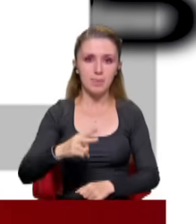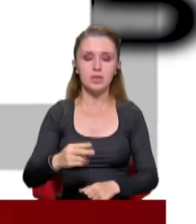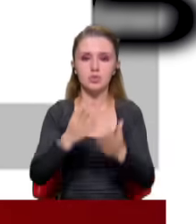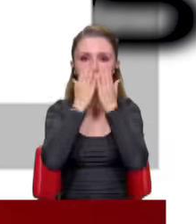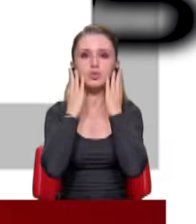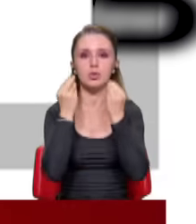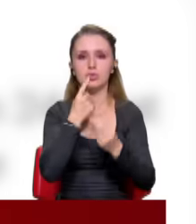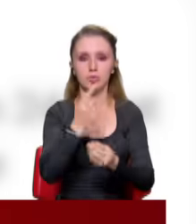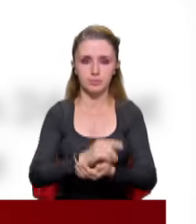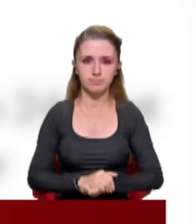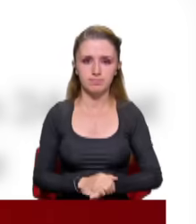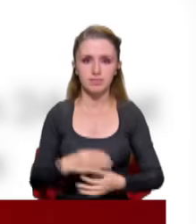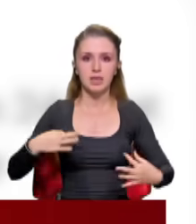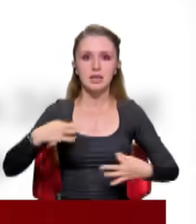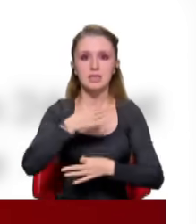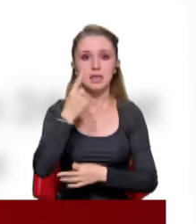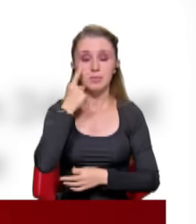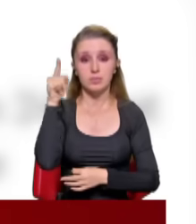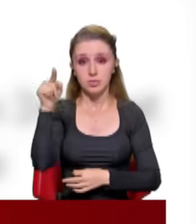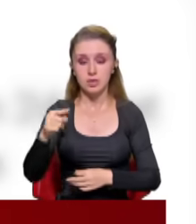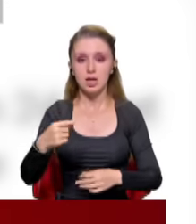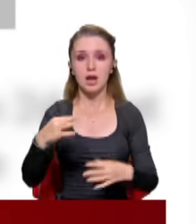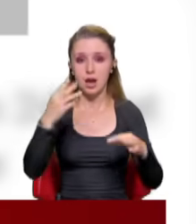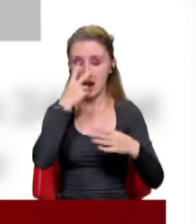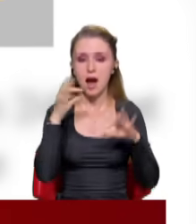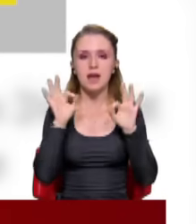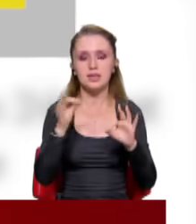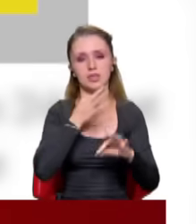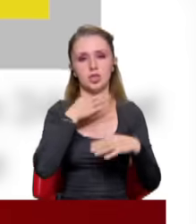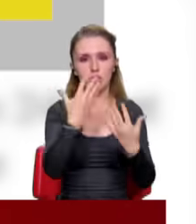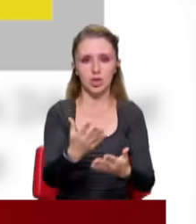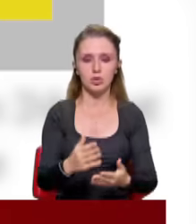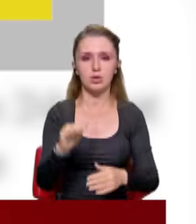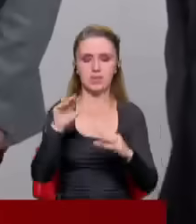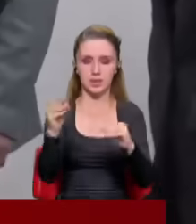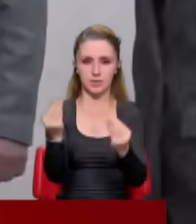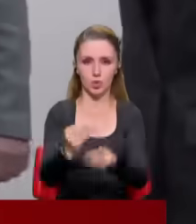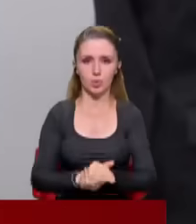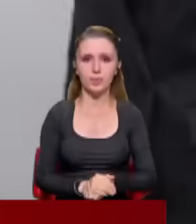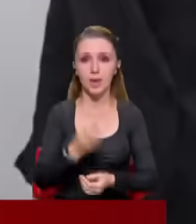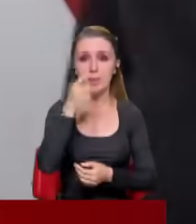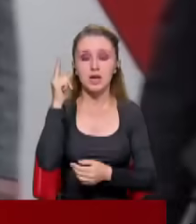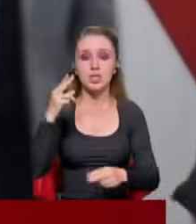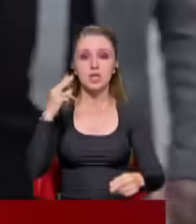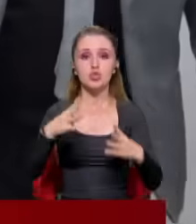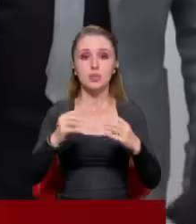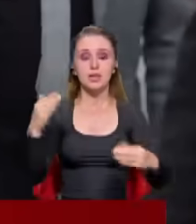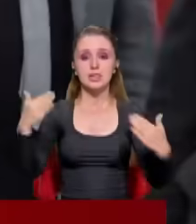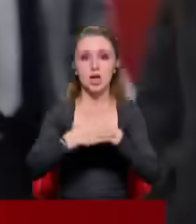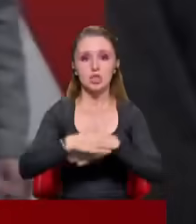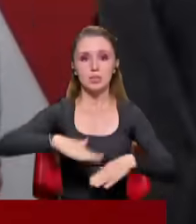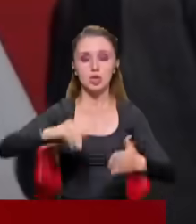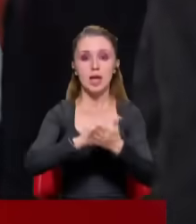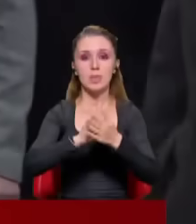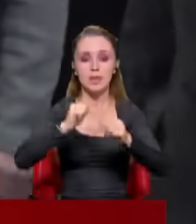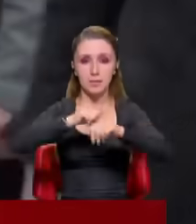muktedirdir Sayın Devlet Bahçeli'ye hassasiyetinden dolayı teşekkür ediyorum çağrısını destekliyorum sosyal medya